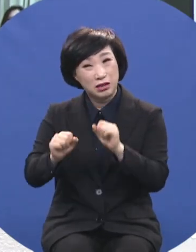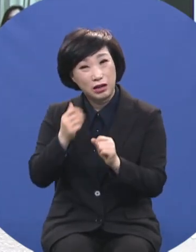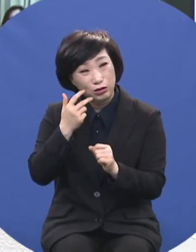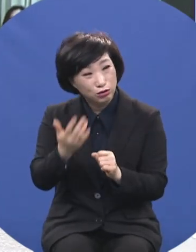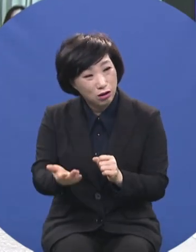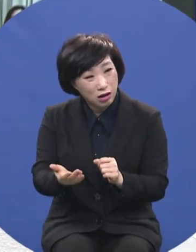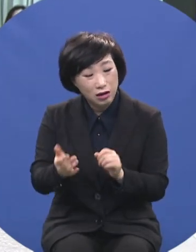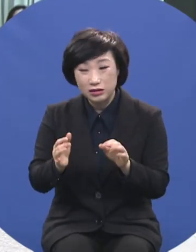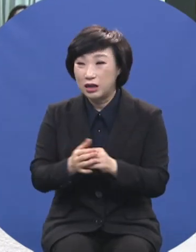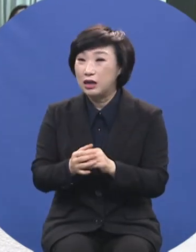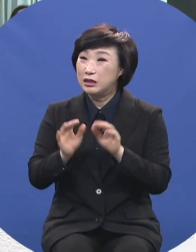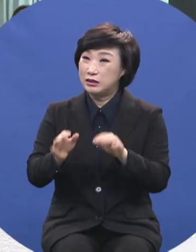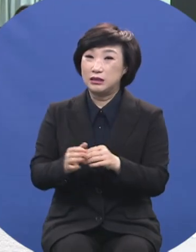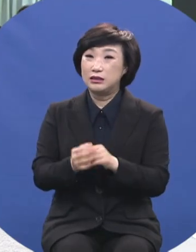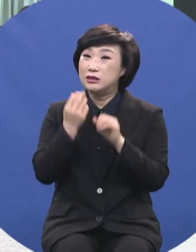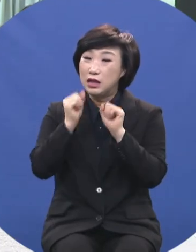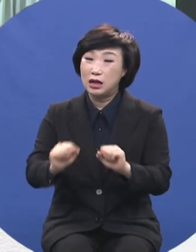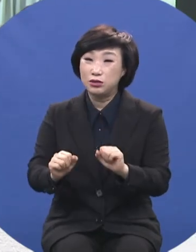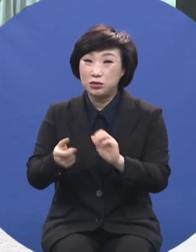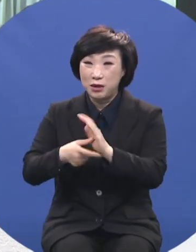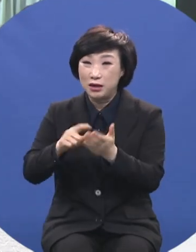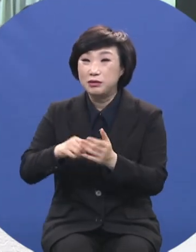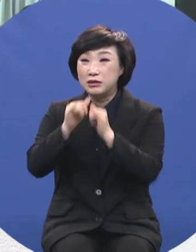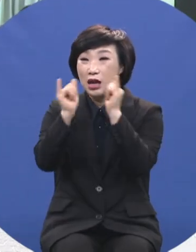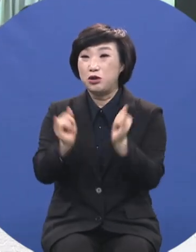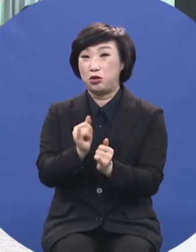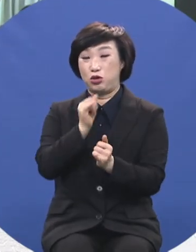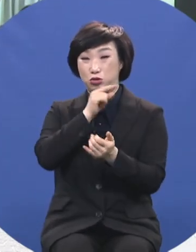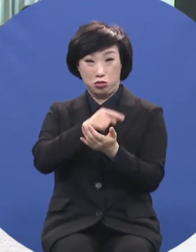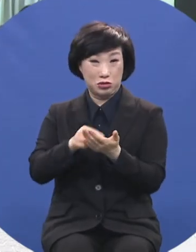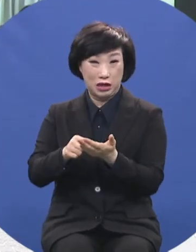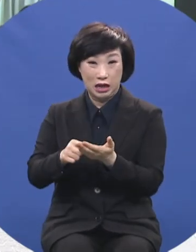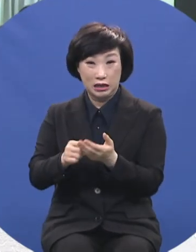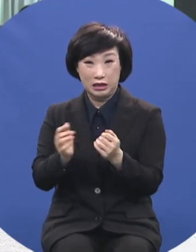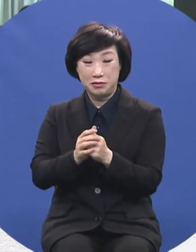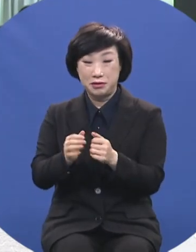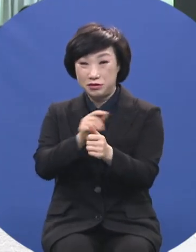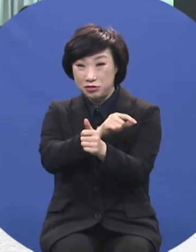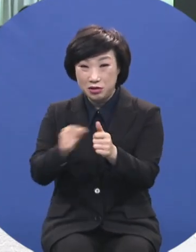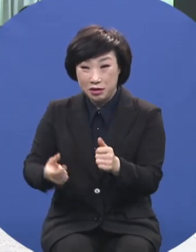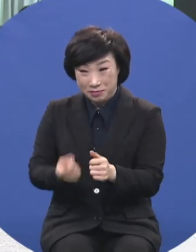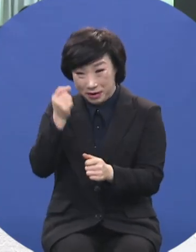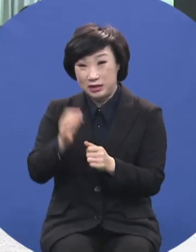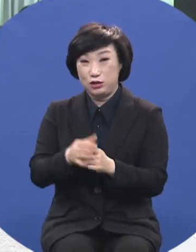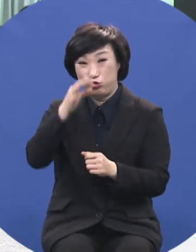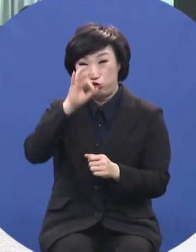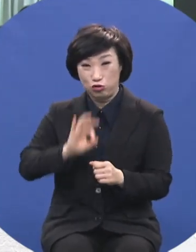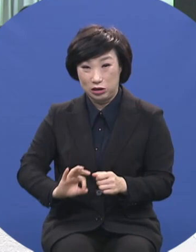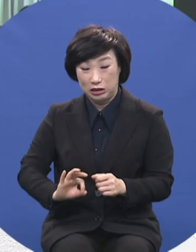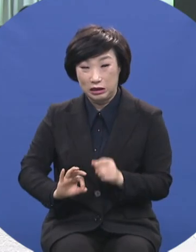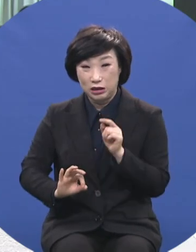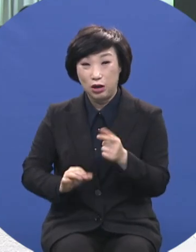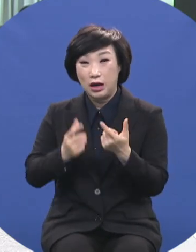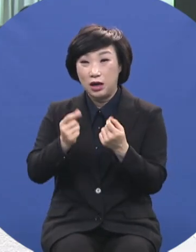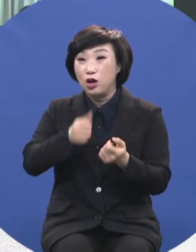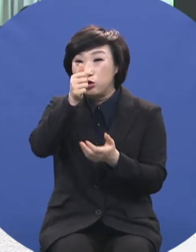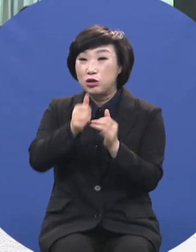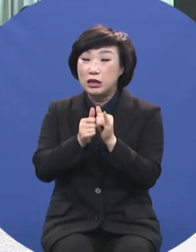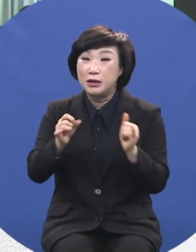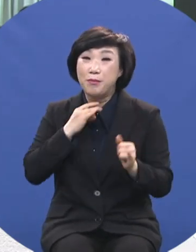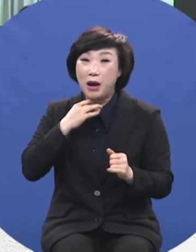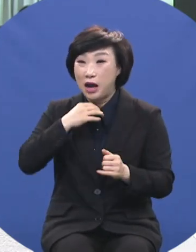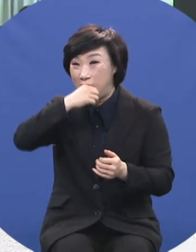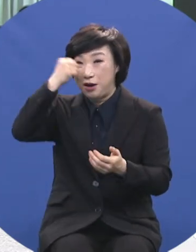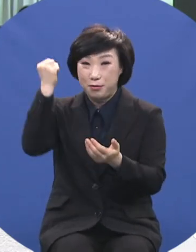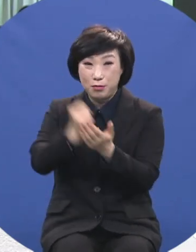살려두는 만큼 사회적 손해 이건 죽여 없을수록 유익이다. 이런 죄인들만 십자가에 못